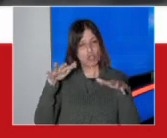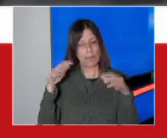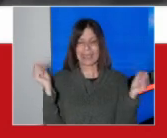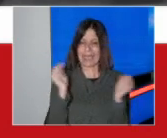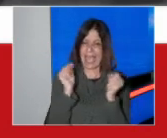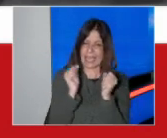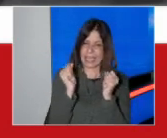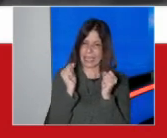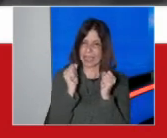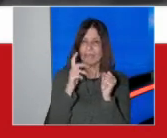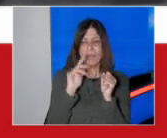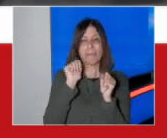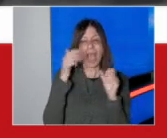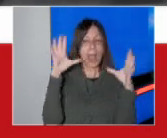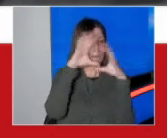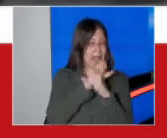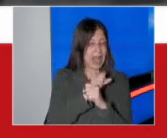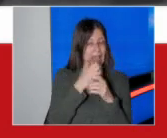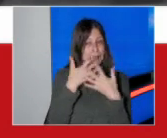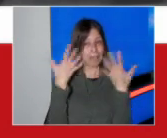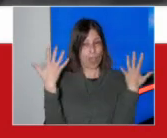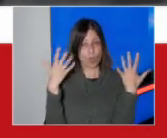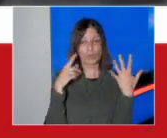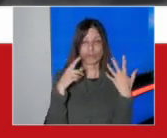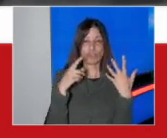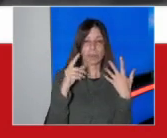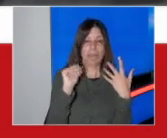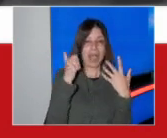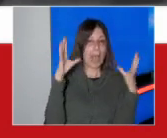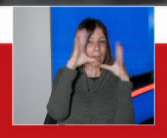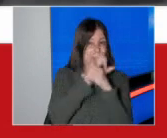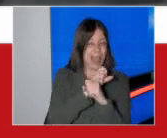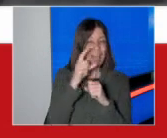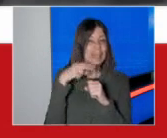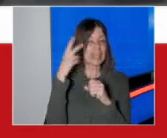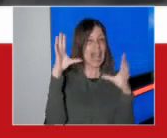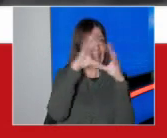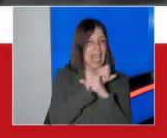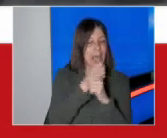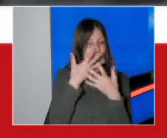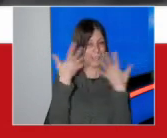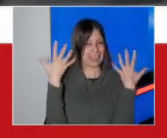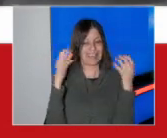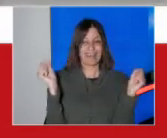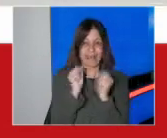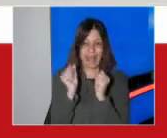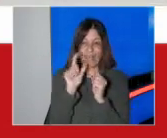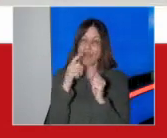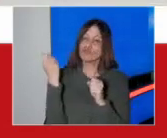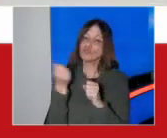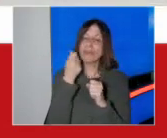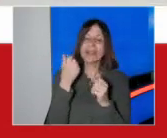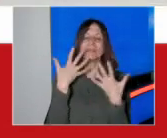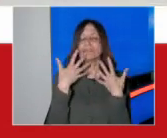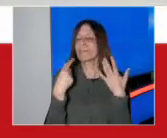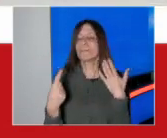קריר, ומחר בלילה תהיה התבהרות, מה שיגרום לכך שמחר בלילה יהיה לילה בהיר, קר, אבל בשבת יהיה מזג אוויר